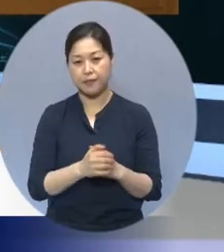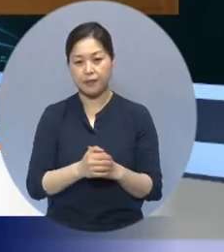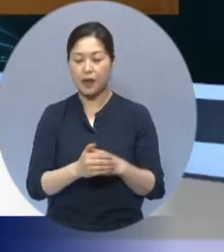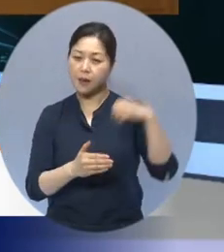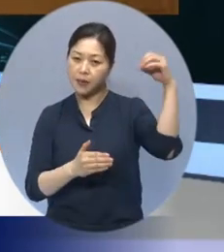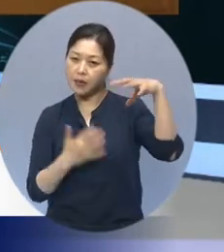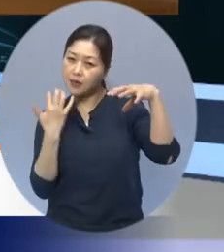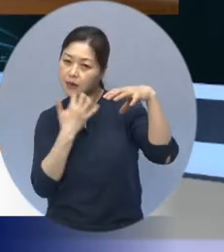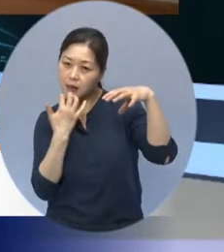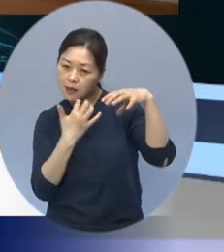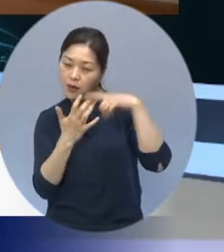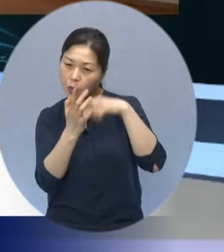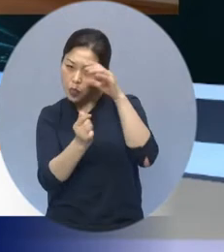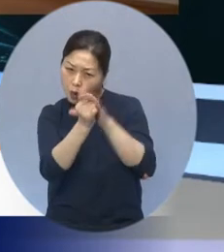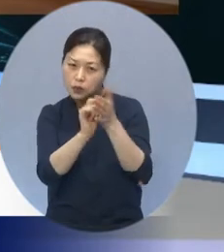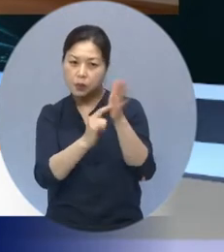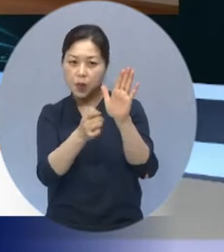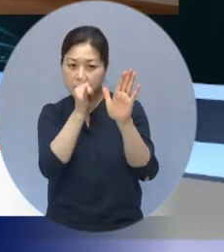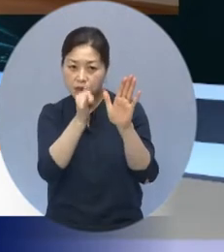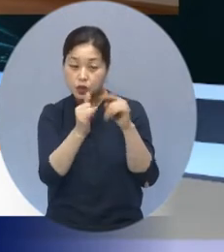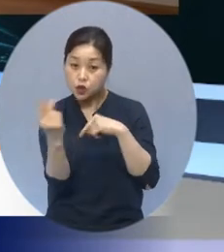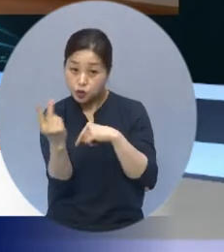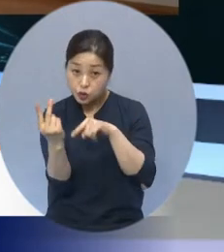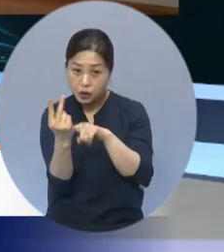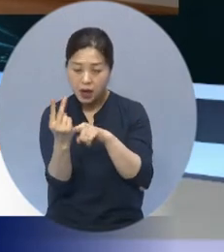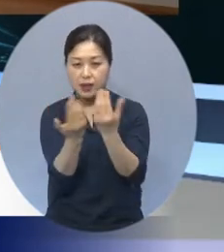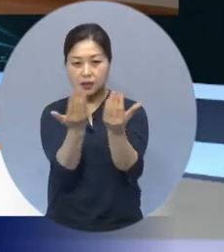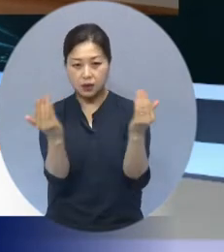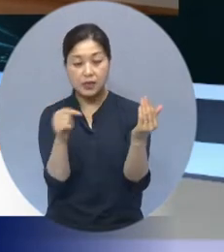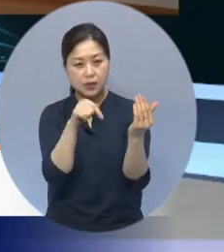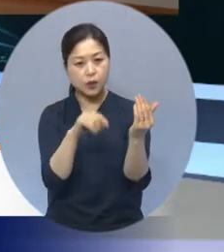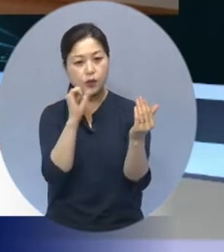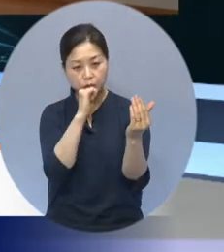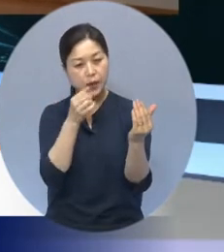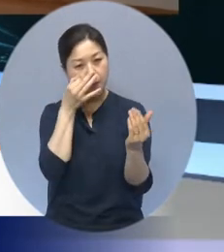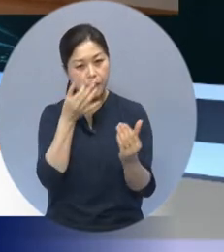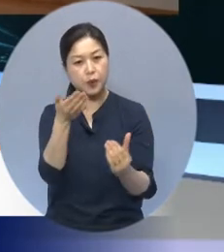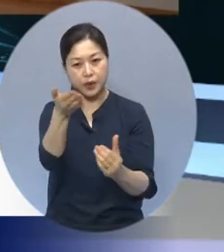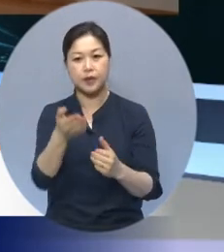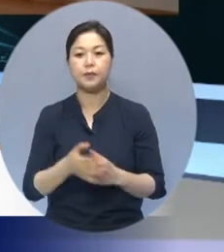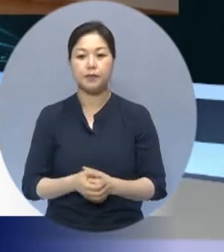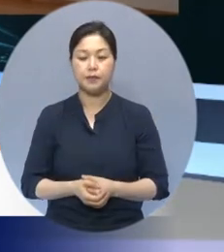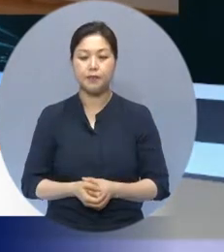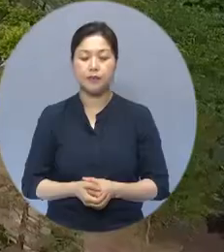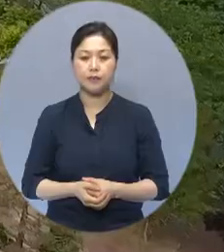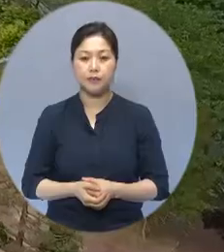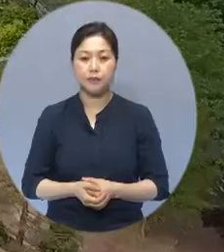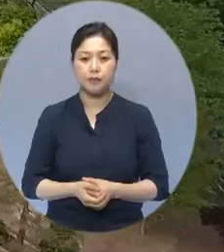빛과 색을 독창적으로 표현한 두 작가의 전시 현장에 이소영 기자가 다녀왔습니다.